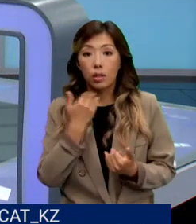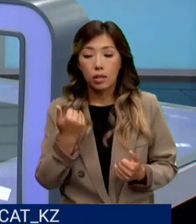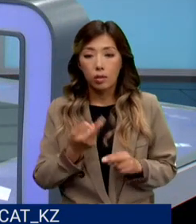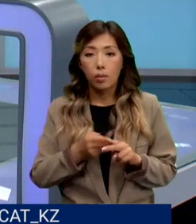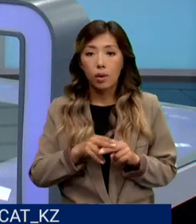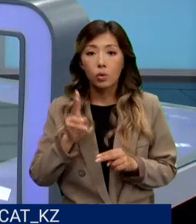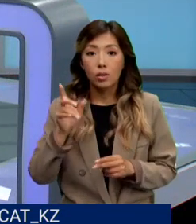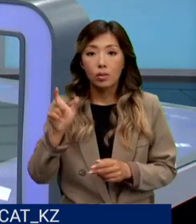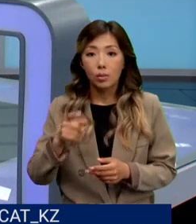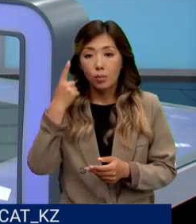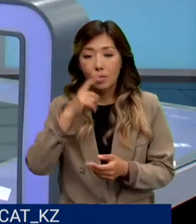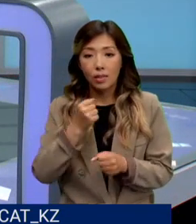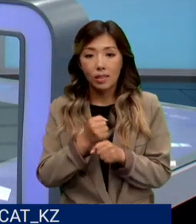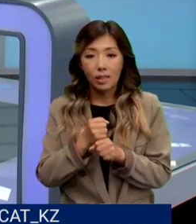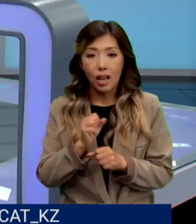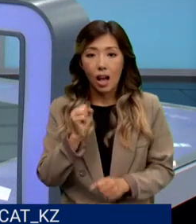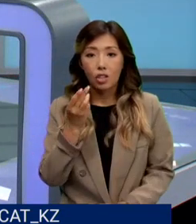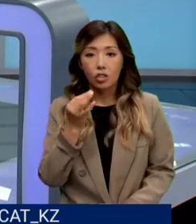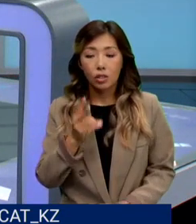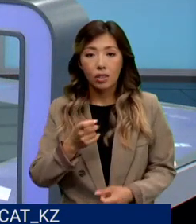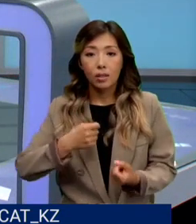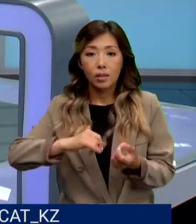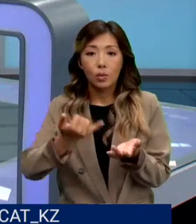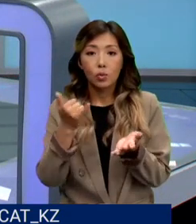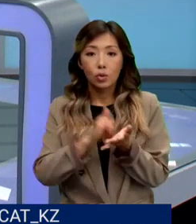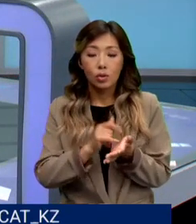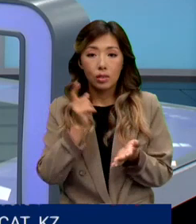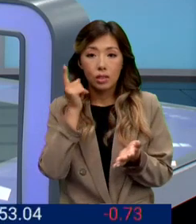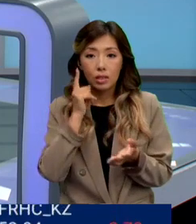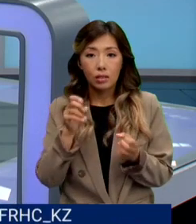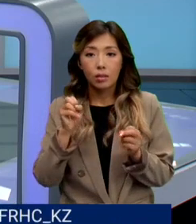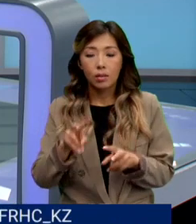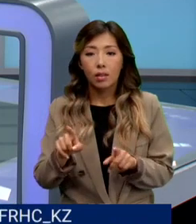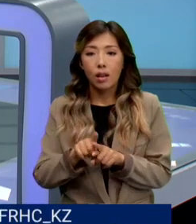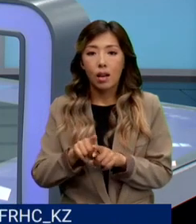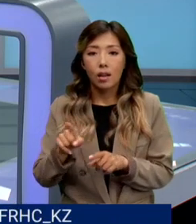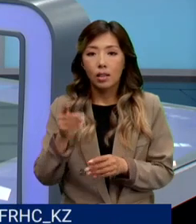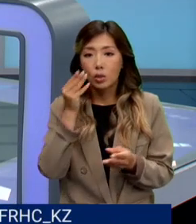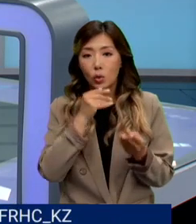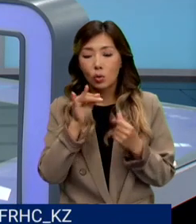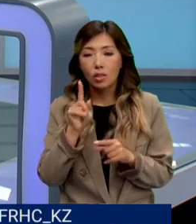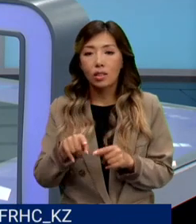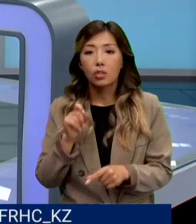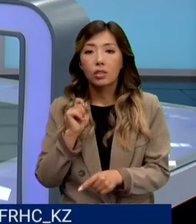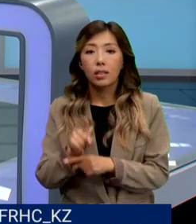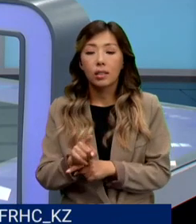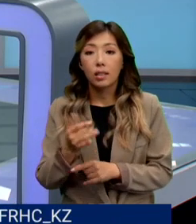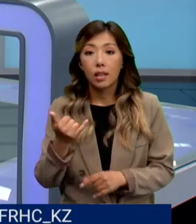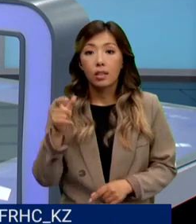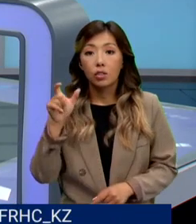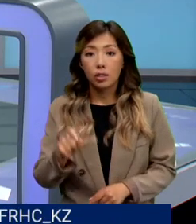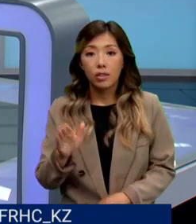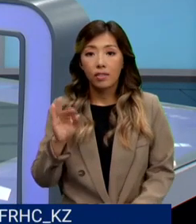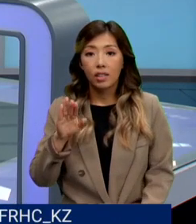Создатели же приложения считают негатив вокруг их детища искусственным и даже заказным. С нами на связь вышел разработчик «Ашек»